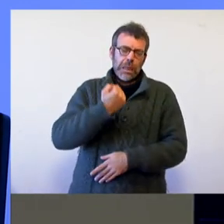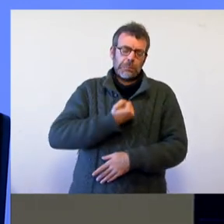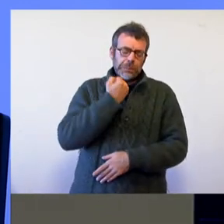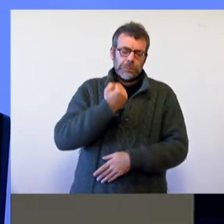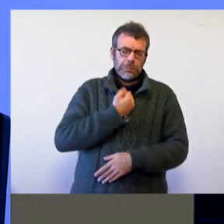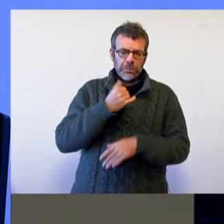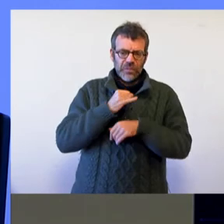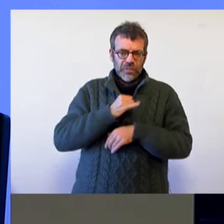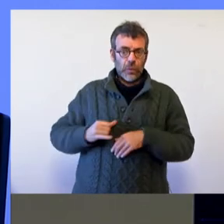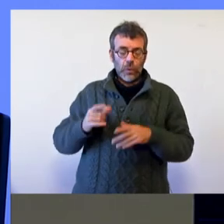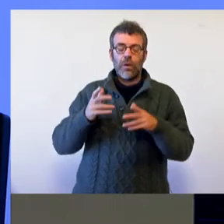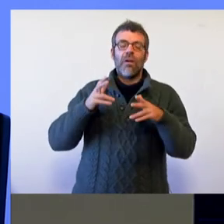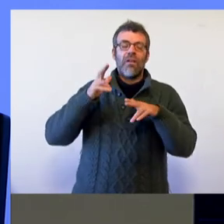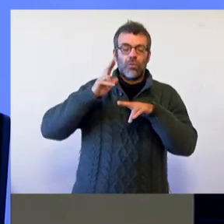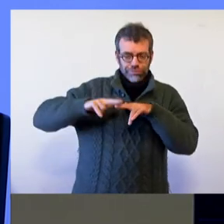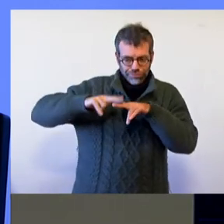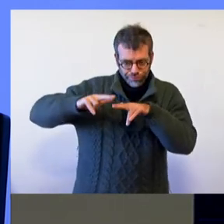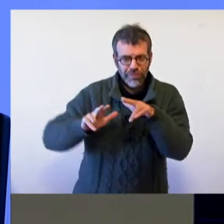réalité,